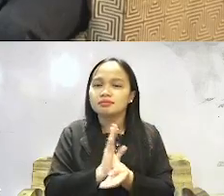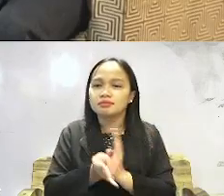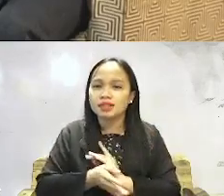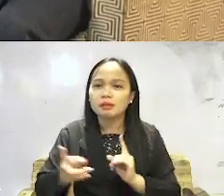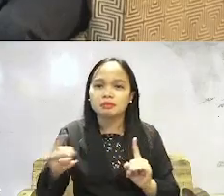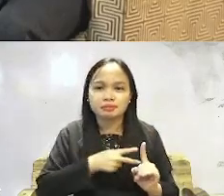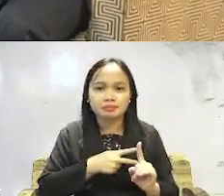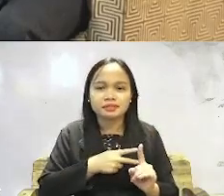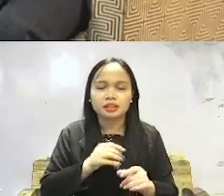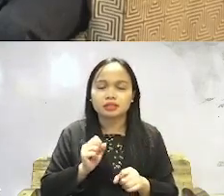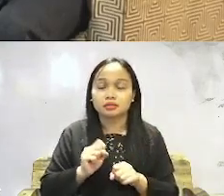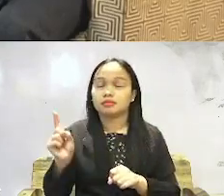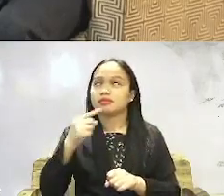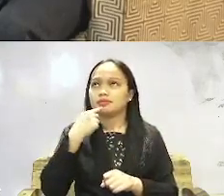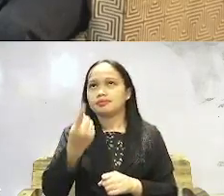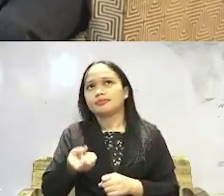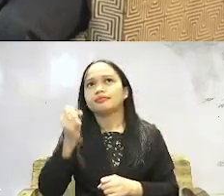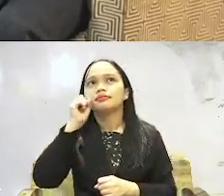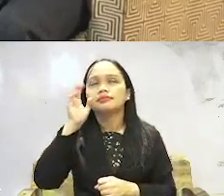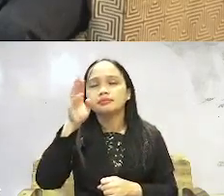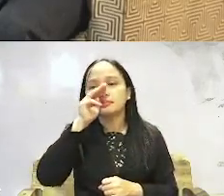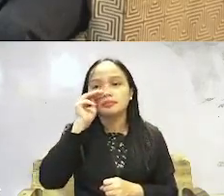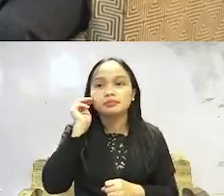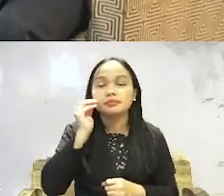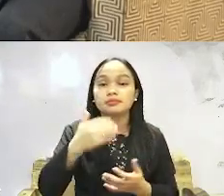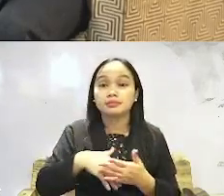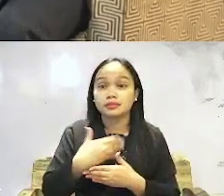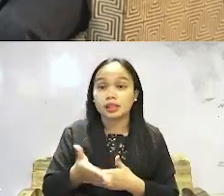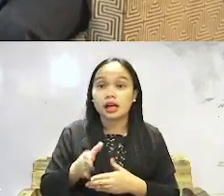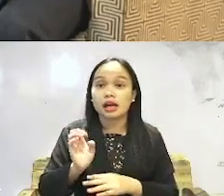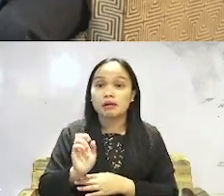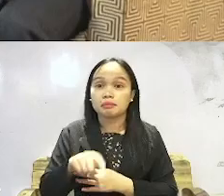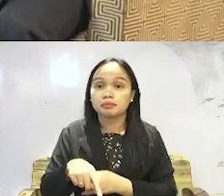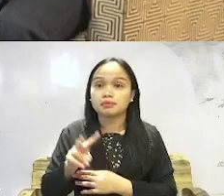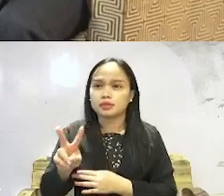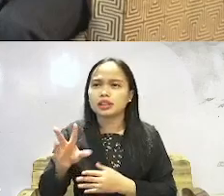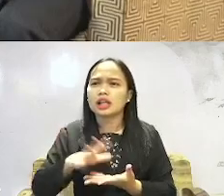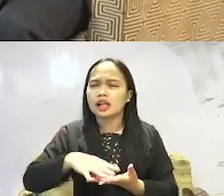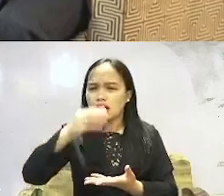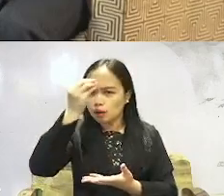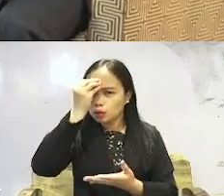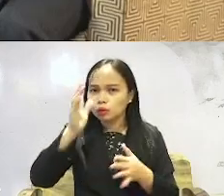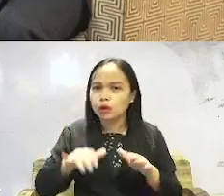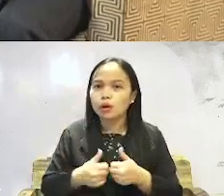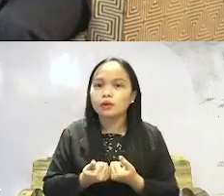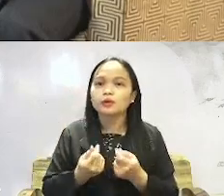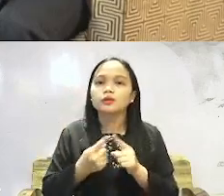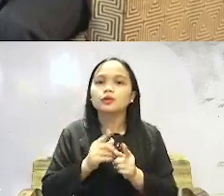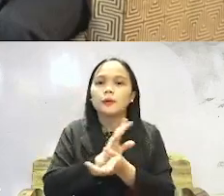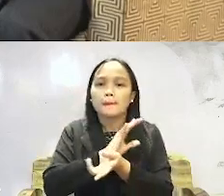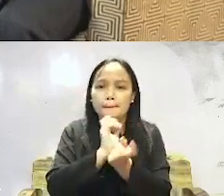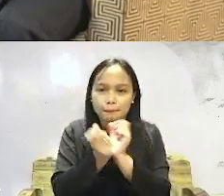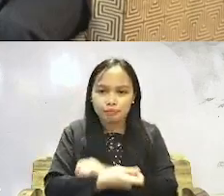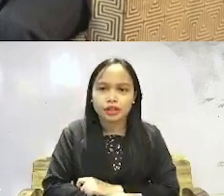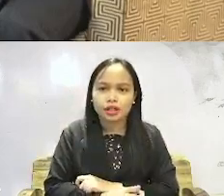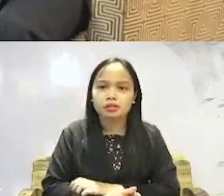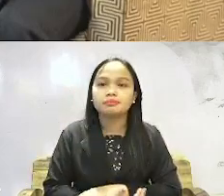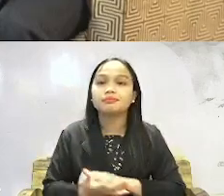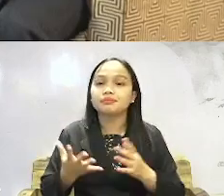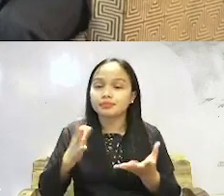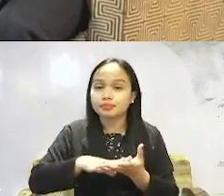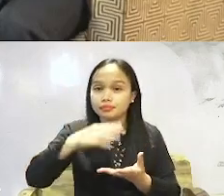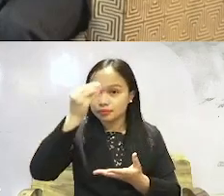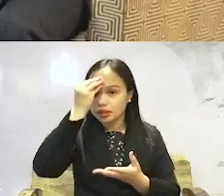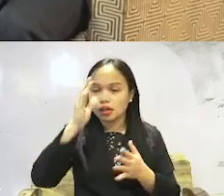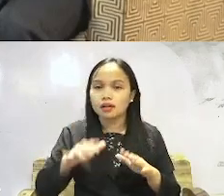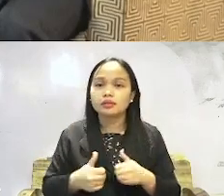Ang sinabi doon, dinugtong ulit ni Sir Maki nung episode 2, learn how to transform. Learn